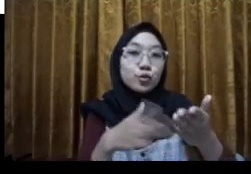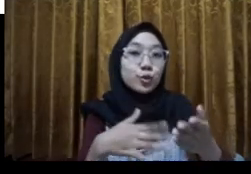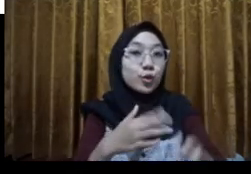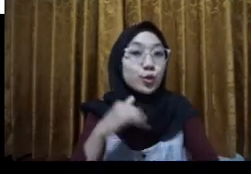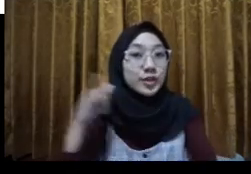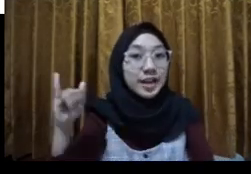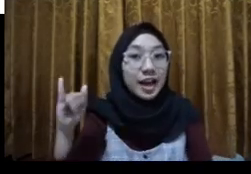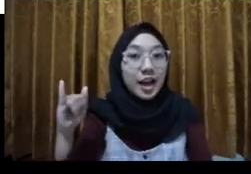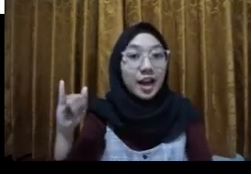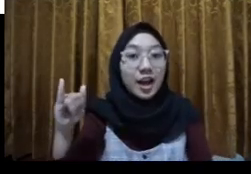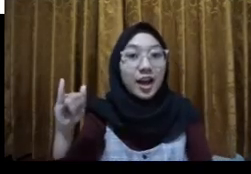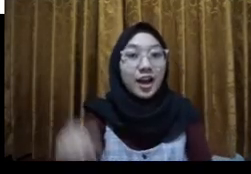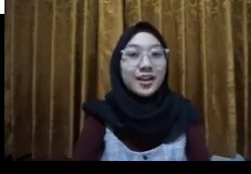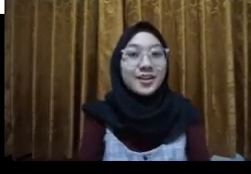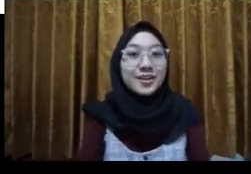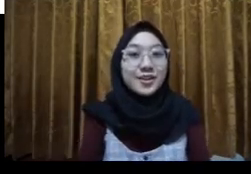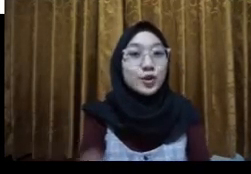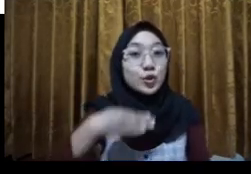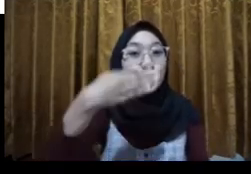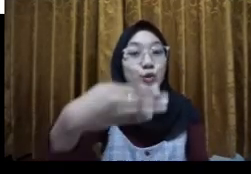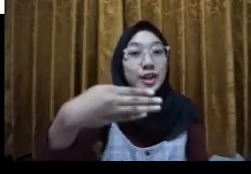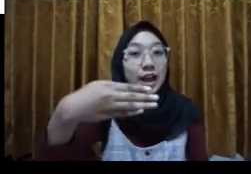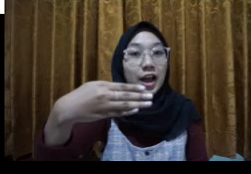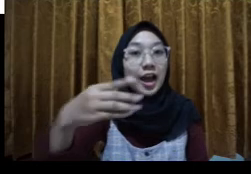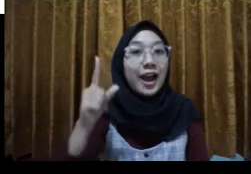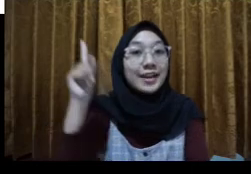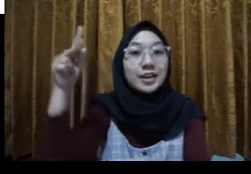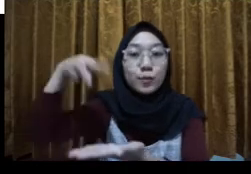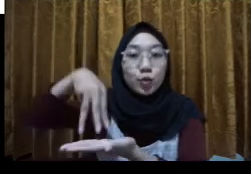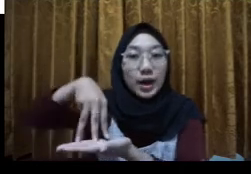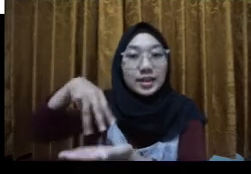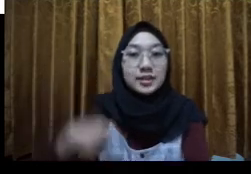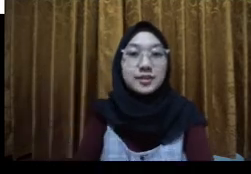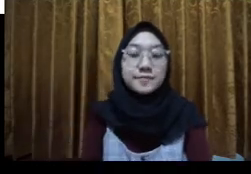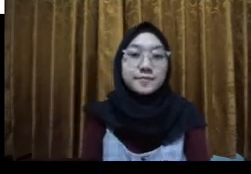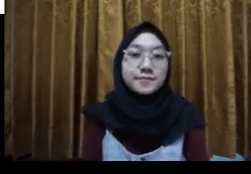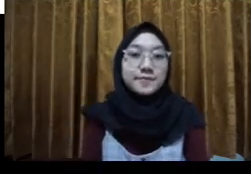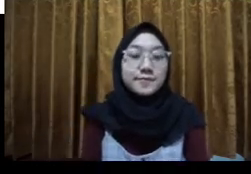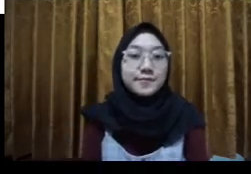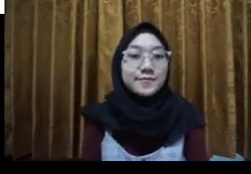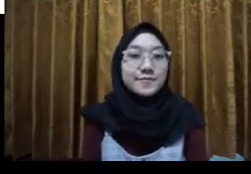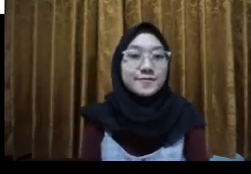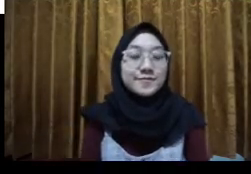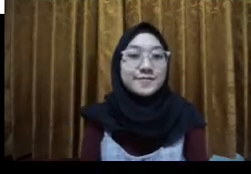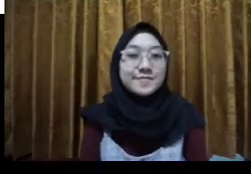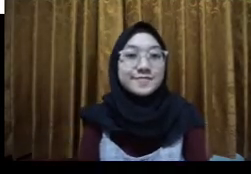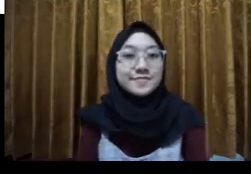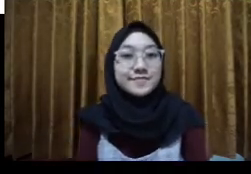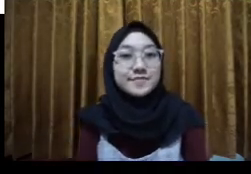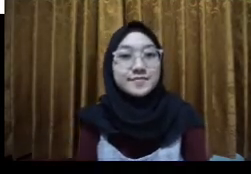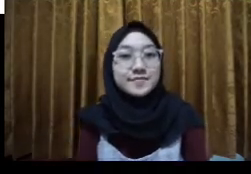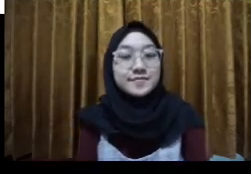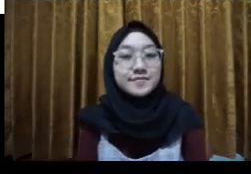Dan sekarang perkembangannya sudah sangat banyak buku-bukunya. Dulu masih sedikit, sekarang sudah ribuan bukunya. Silakan